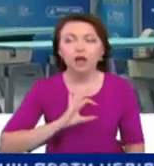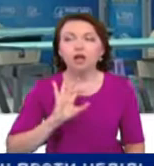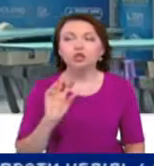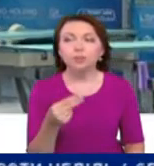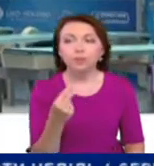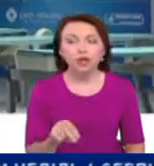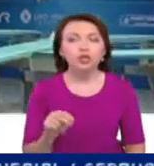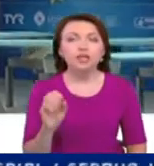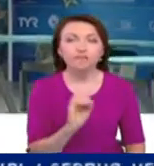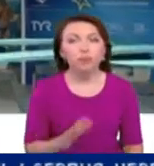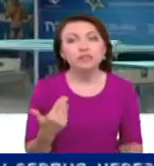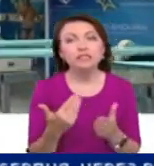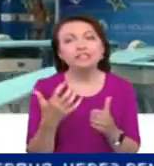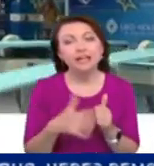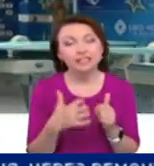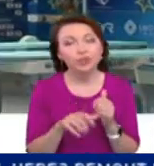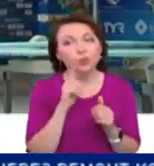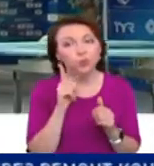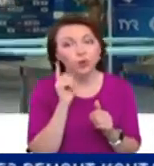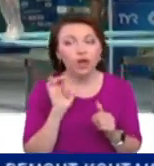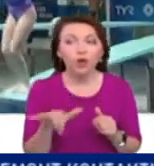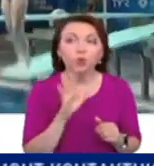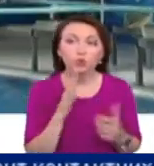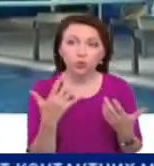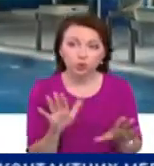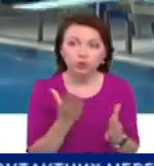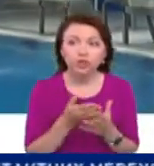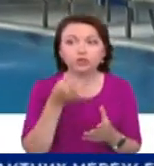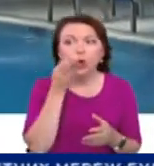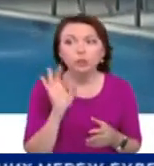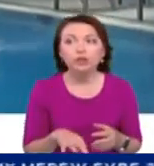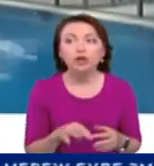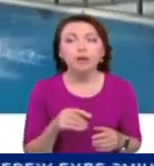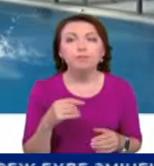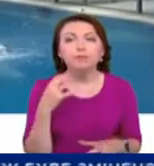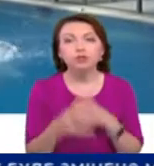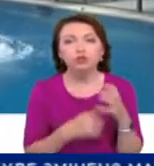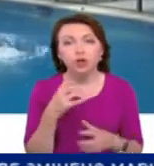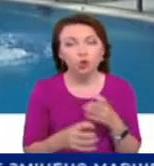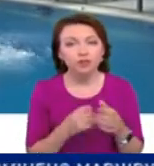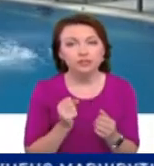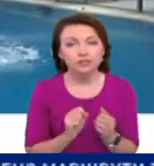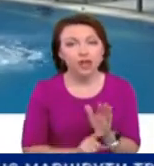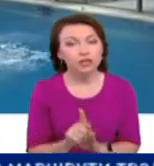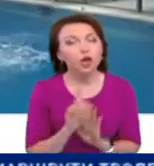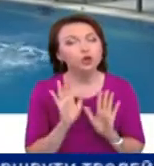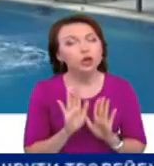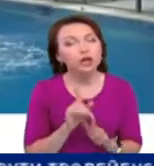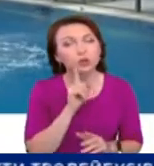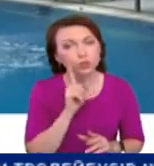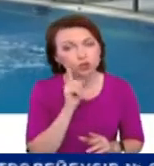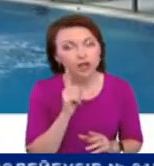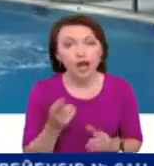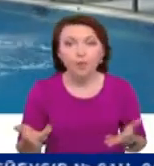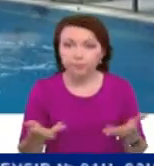серед юніорів. Поэтому у нее уже есть опыт международных стартов, но только юношеских. Мы в этом